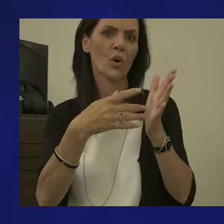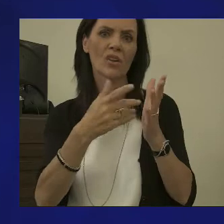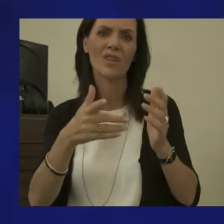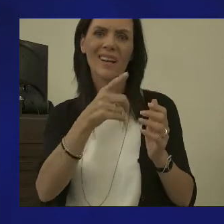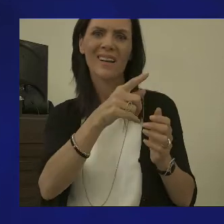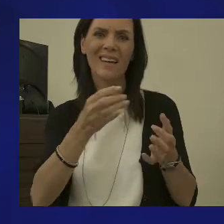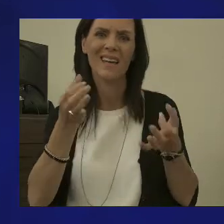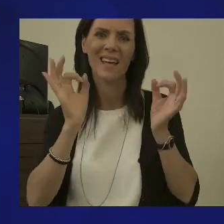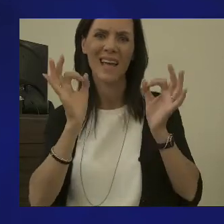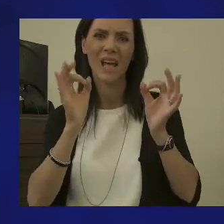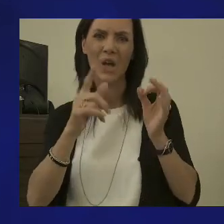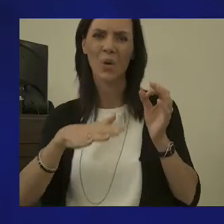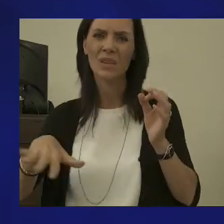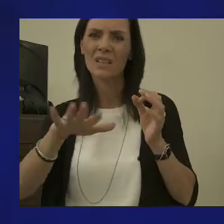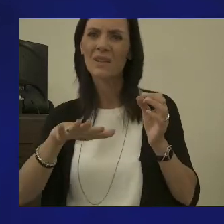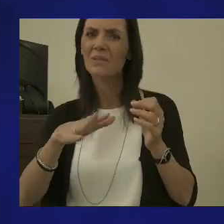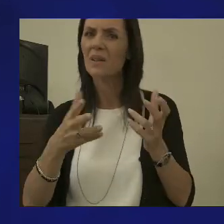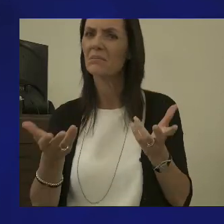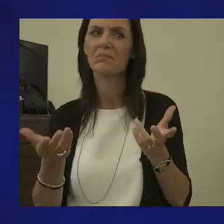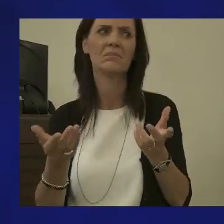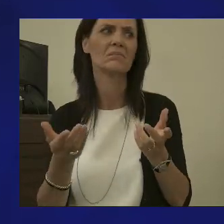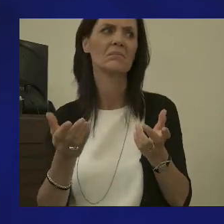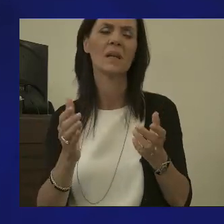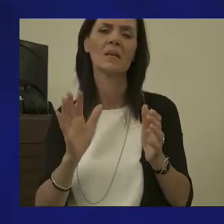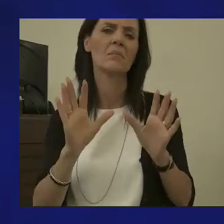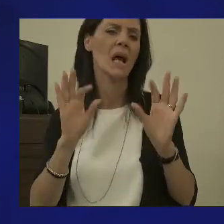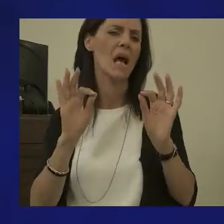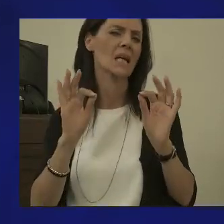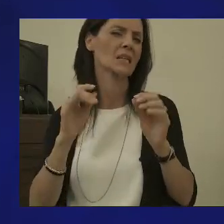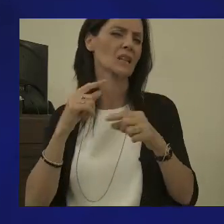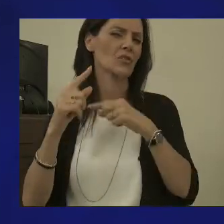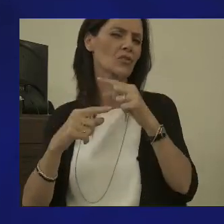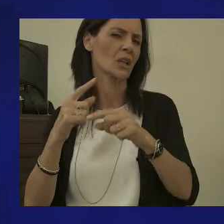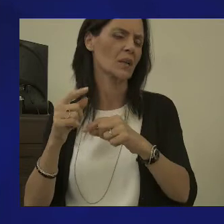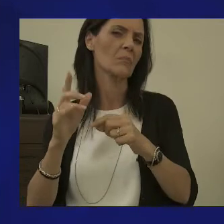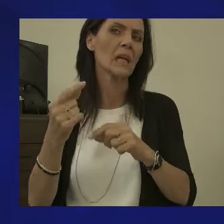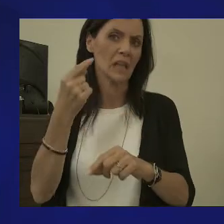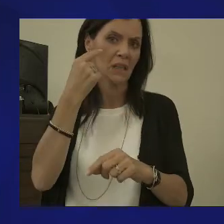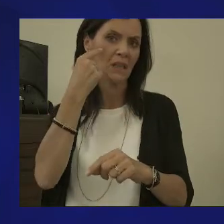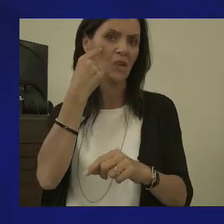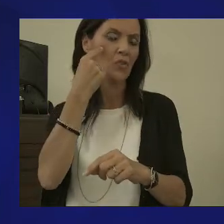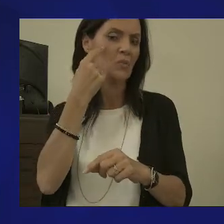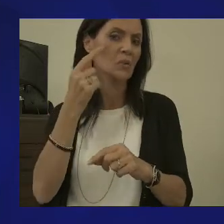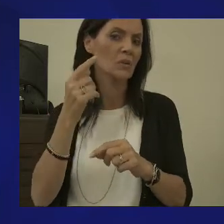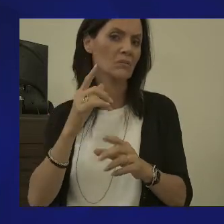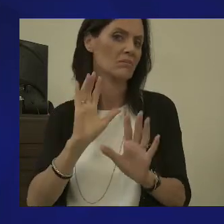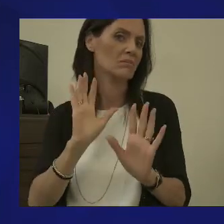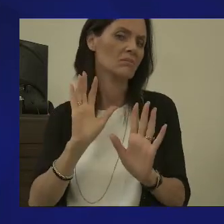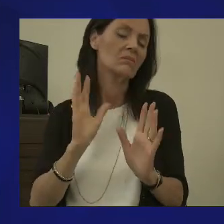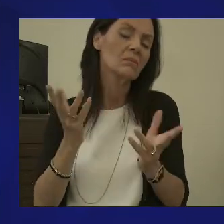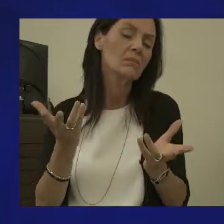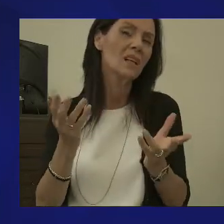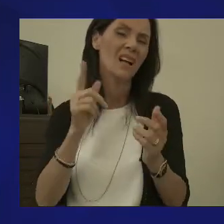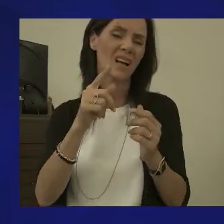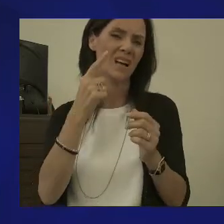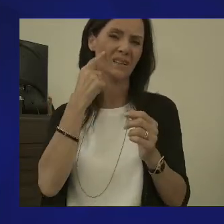אירוע מהעבר, בוא נגיד, של ה... 15 שנים האחרונות, אבל בהתרשמות אישית, המצב שם הוא לא מסביע רצון